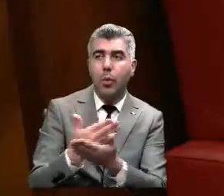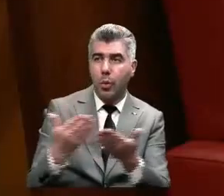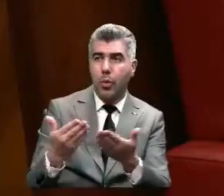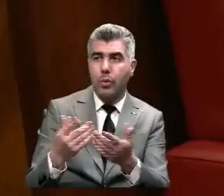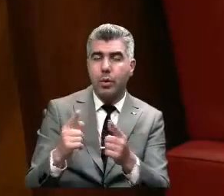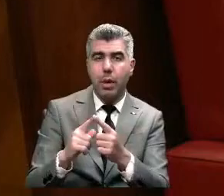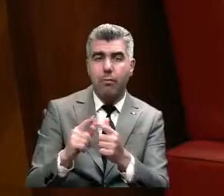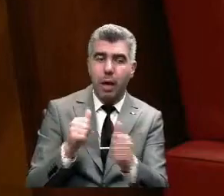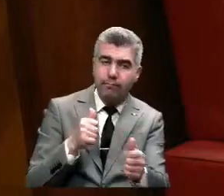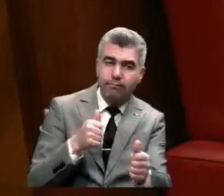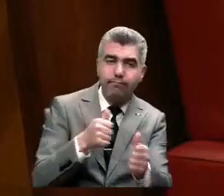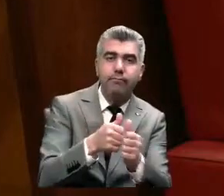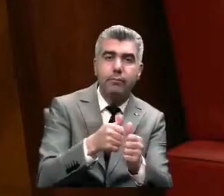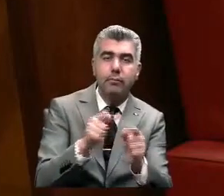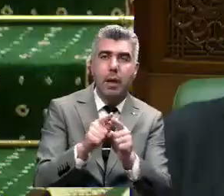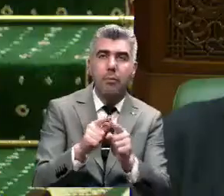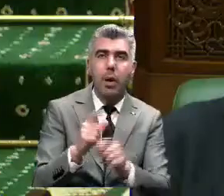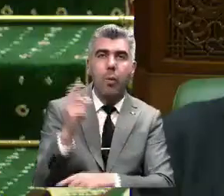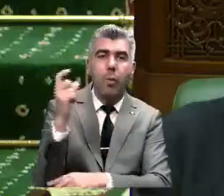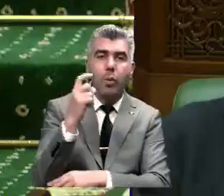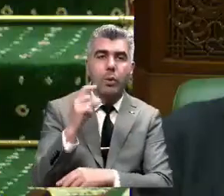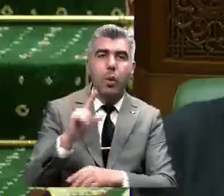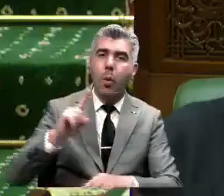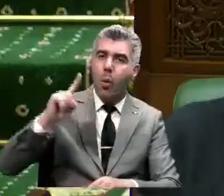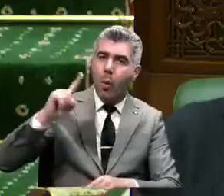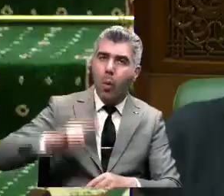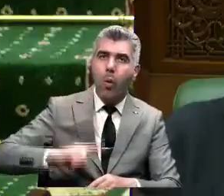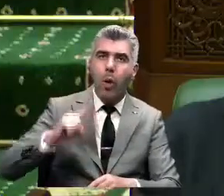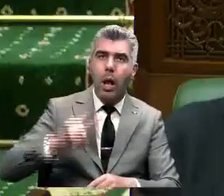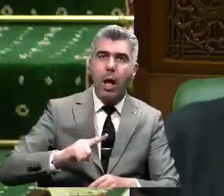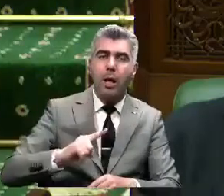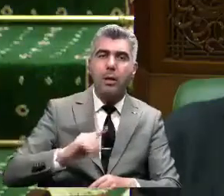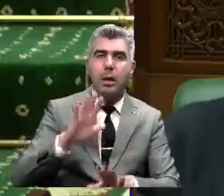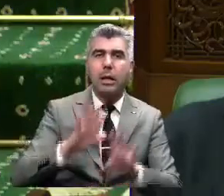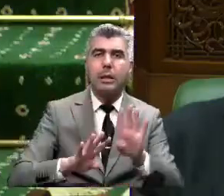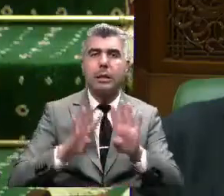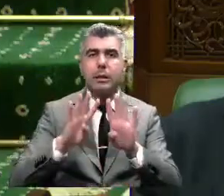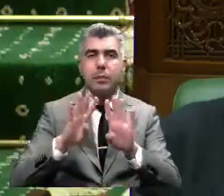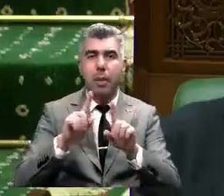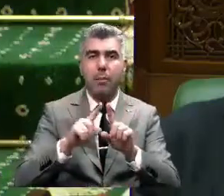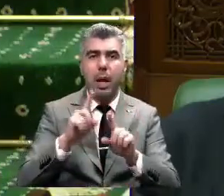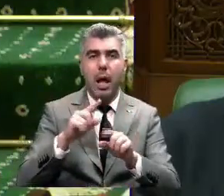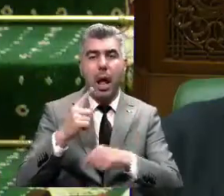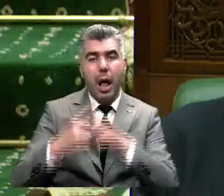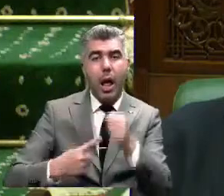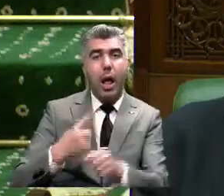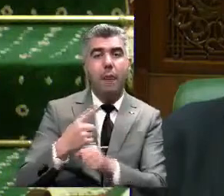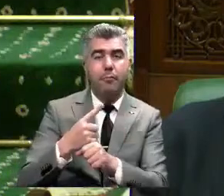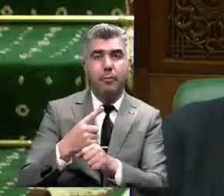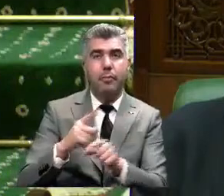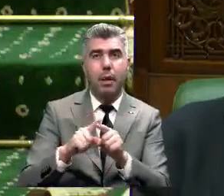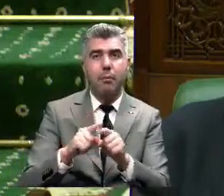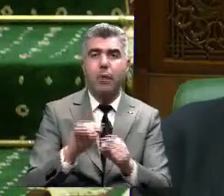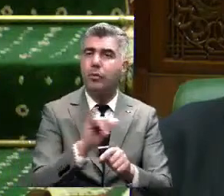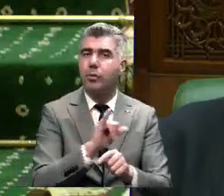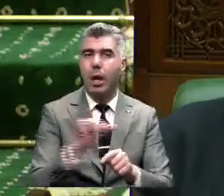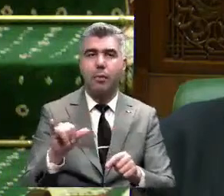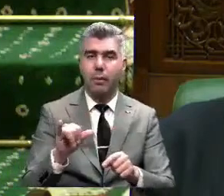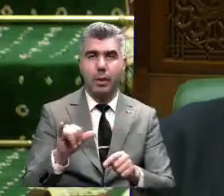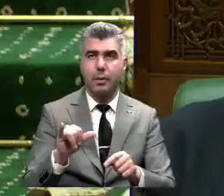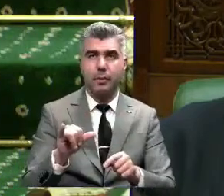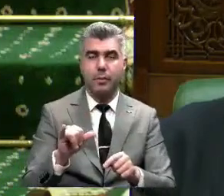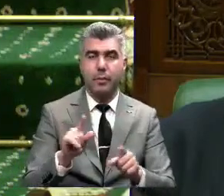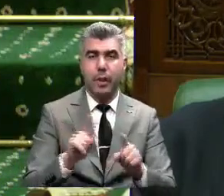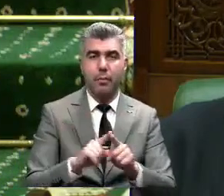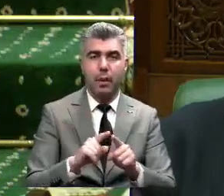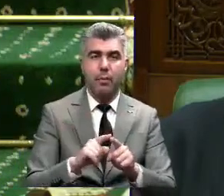واحد ارتباط وجداني بهذه المؤسسة يوميا، تنقول مودي راه 18 شهر كاينة في الصفقة وراه كذا، هذا الشيء ما تيقنعهمش. هما